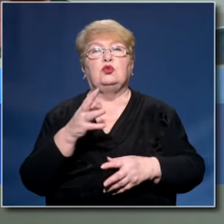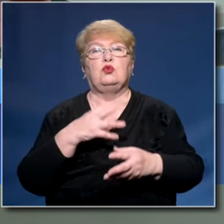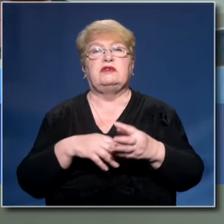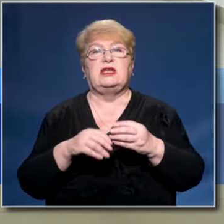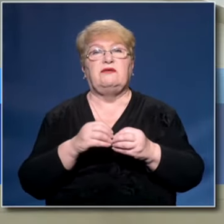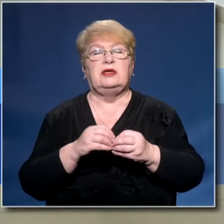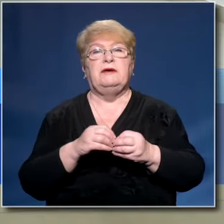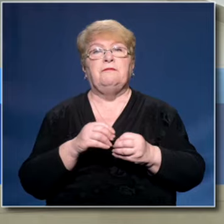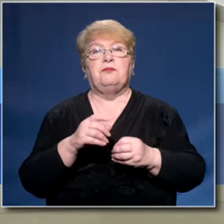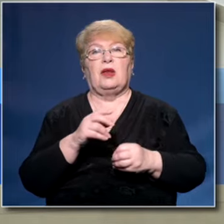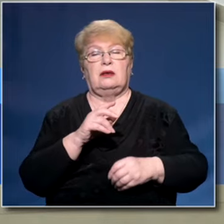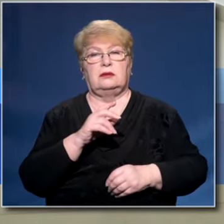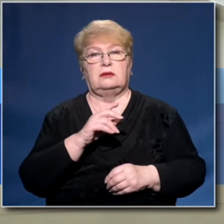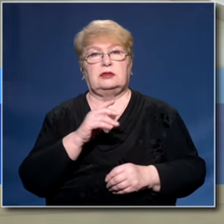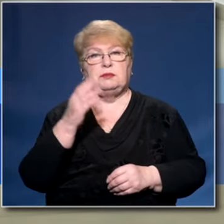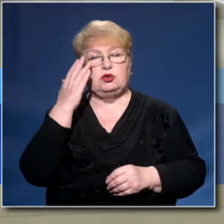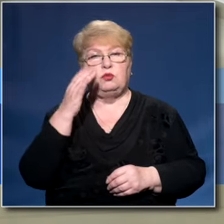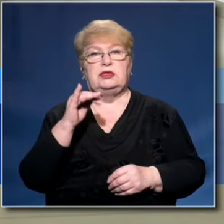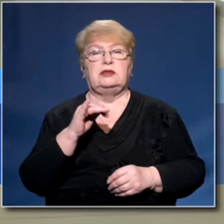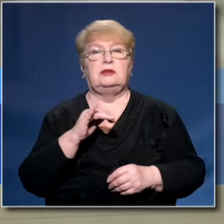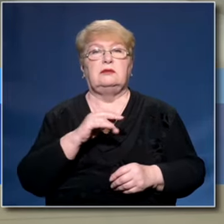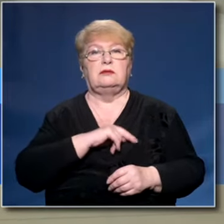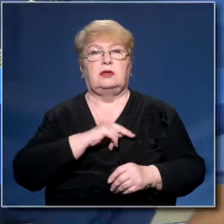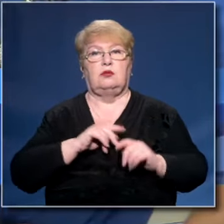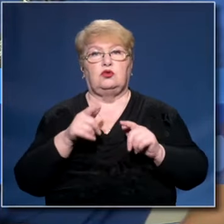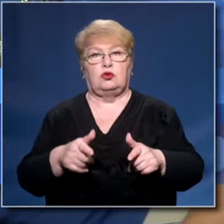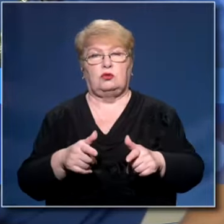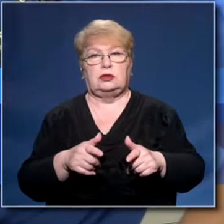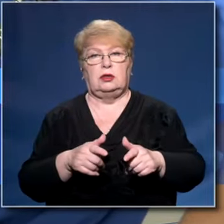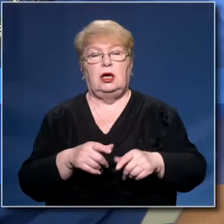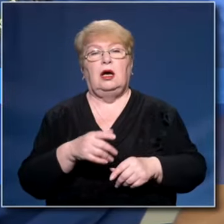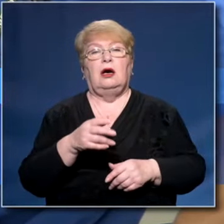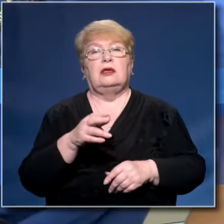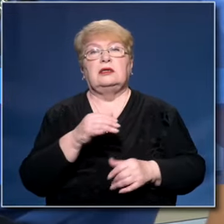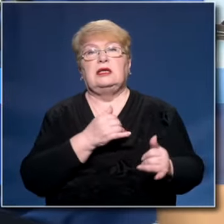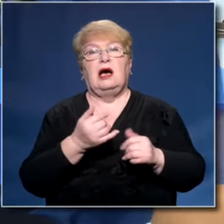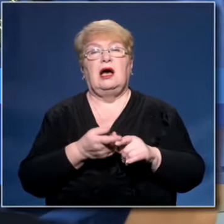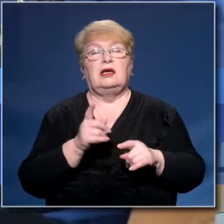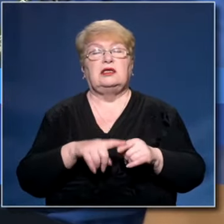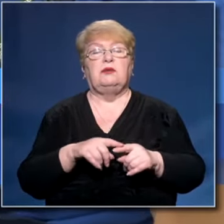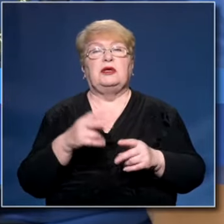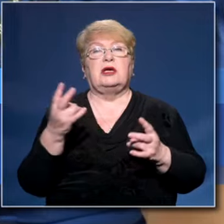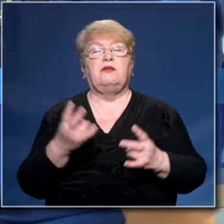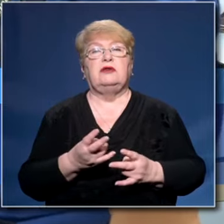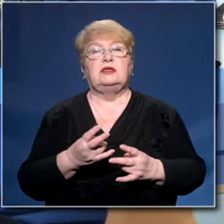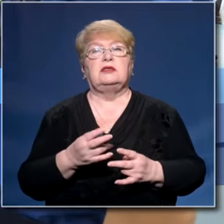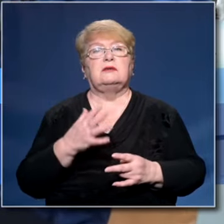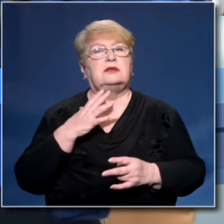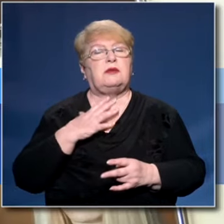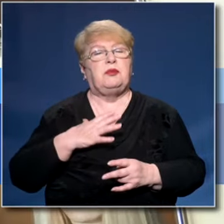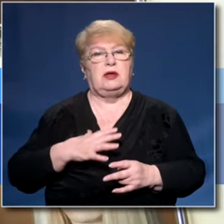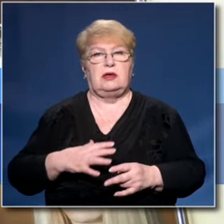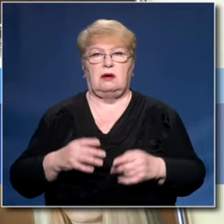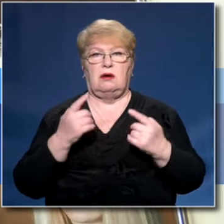дееспособность и даже устроиться на работу в пансионат для этого конечно потребовались колоссальное терпение и желание самого Антона а также